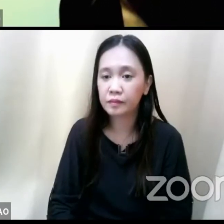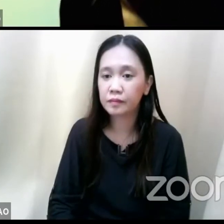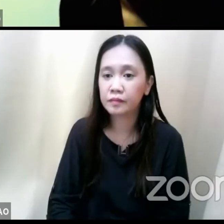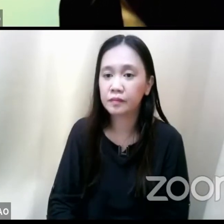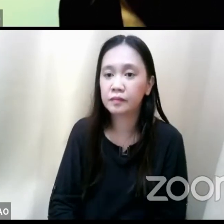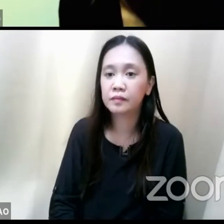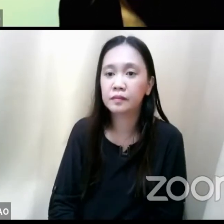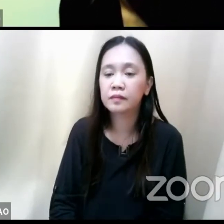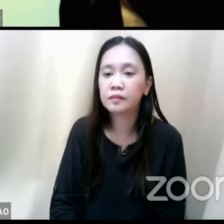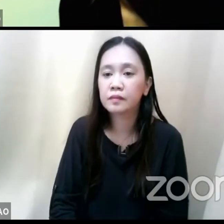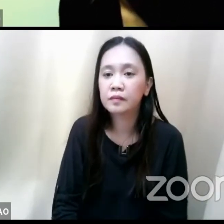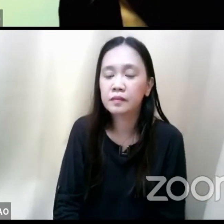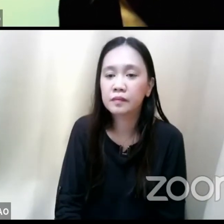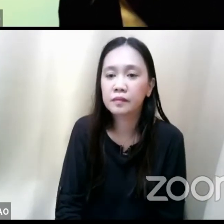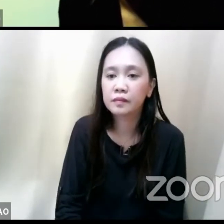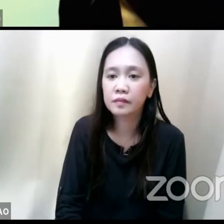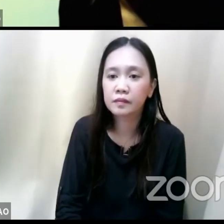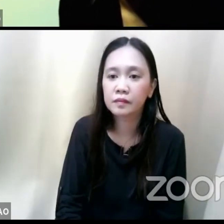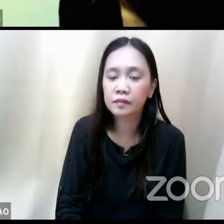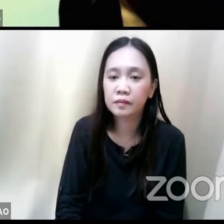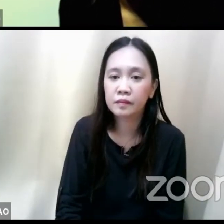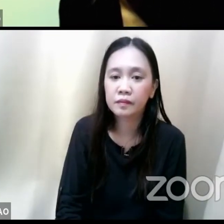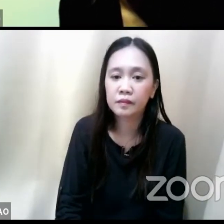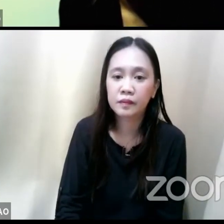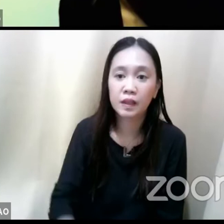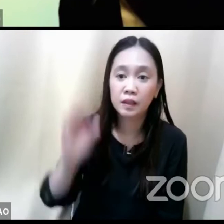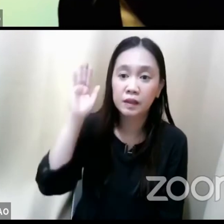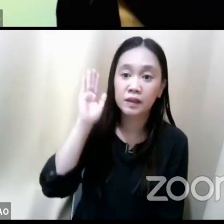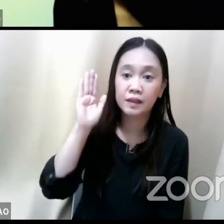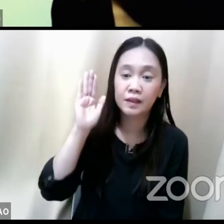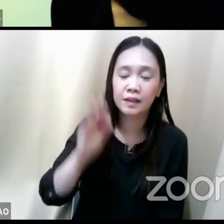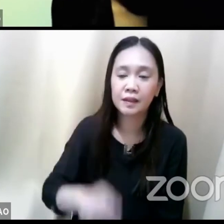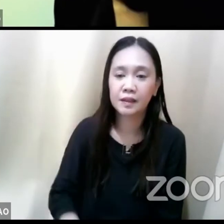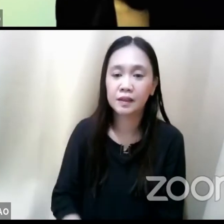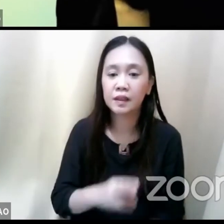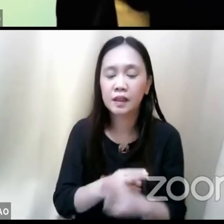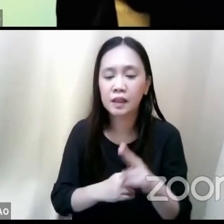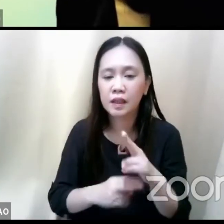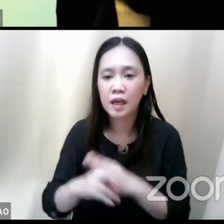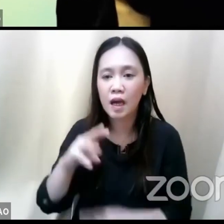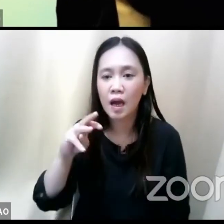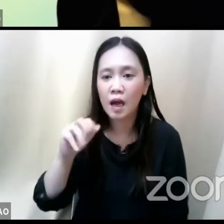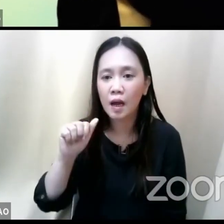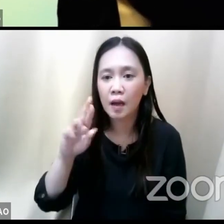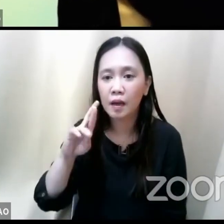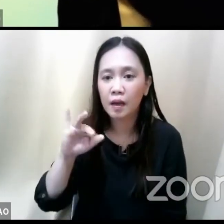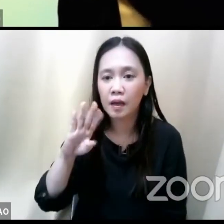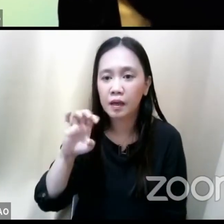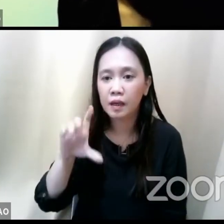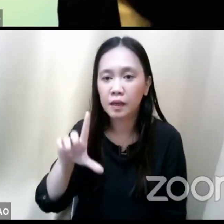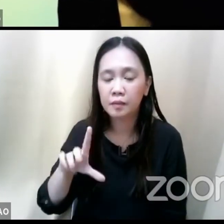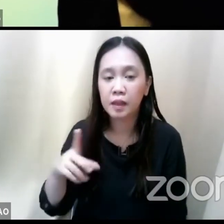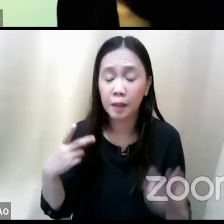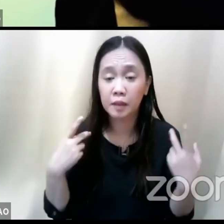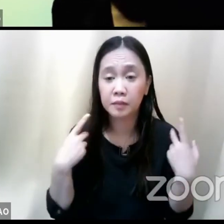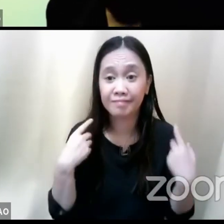Ayun, nag-raise siya ng hand. Si Ma'am Maribel Bandejo. So habang inantay siya, Jim, meron kasing tanong